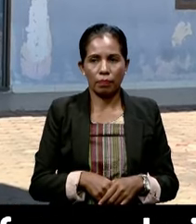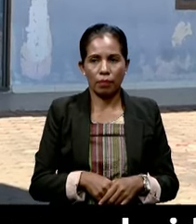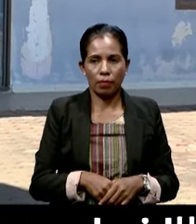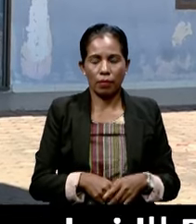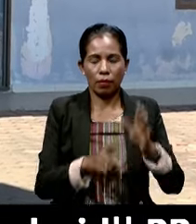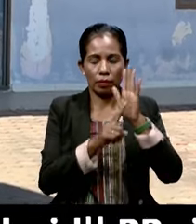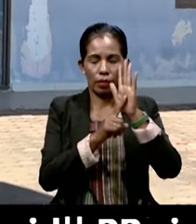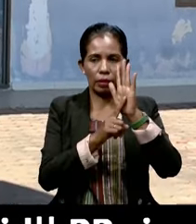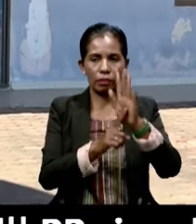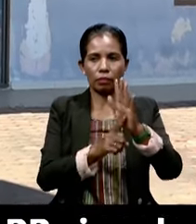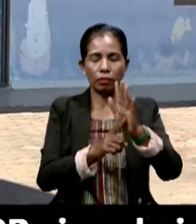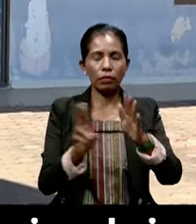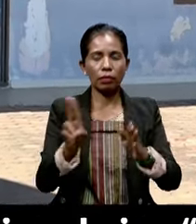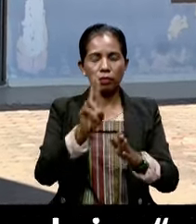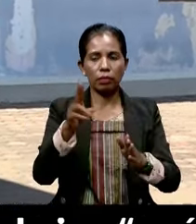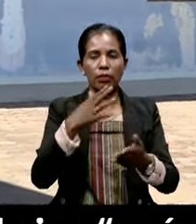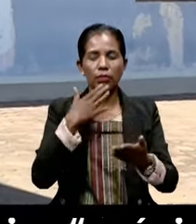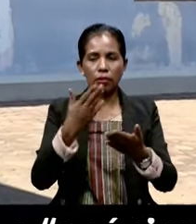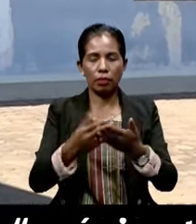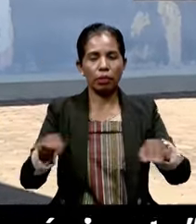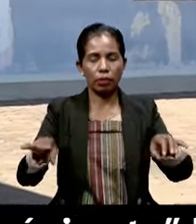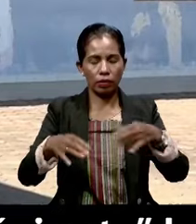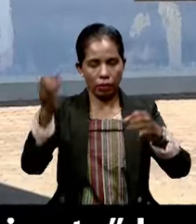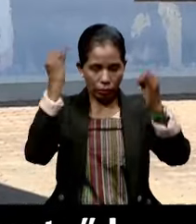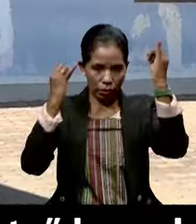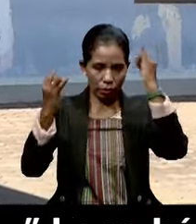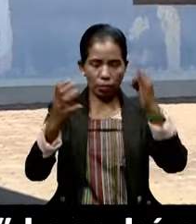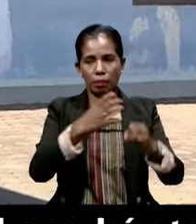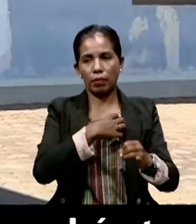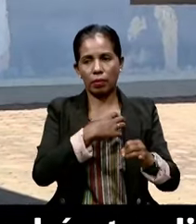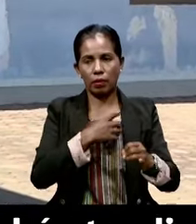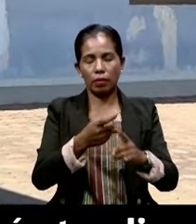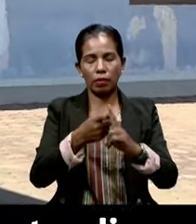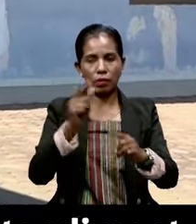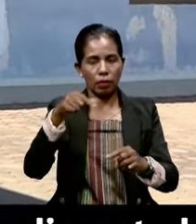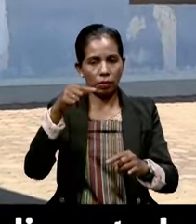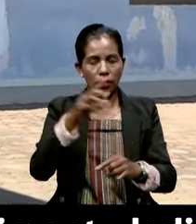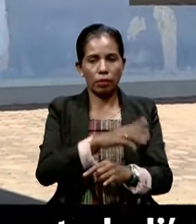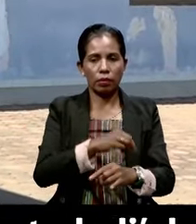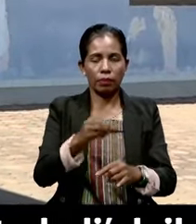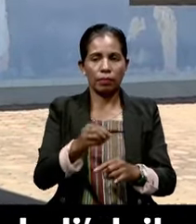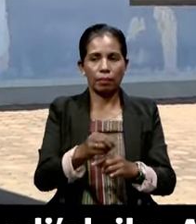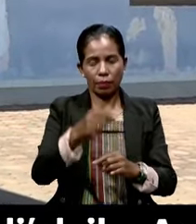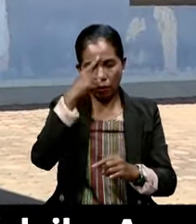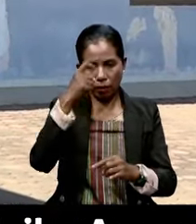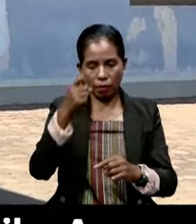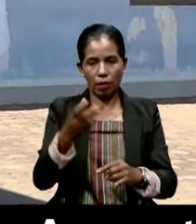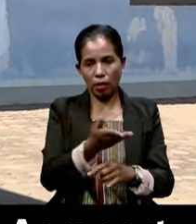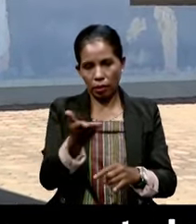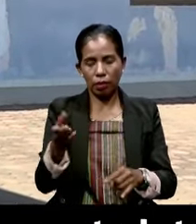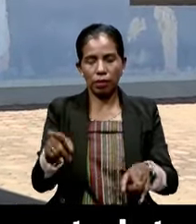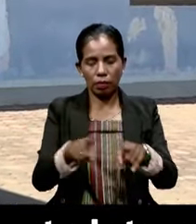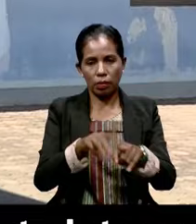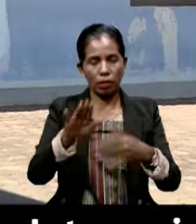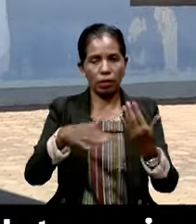referências que útil bagi part servis informasi polis ini yang dilihat part unit polis maritima. Tambah yang saya terbawa sehatnya,